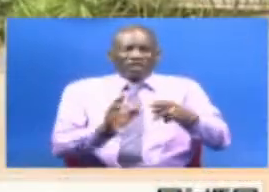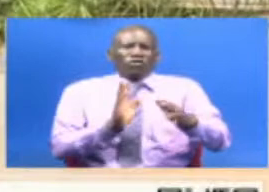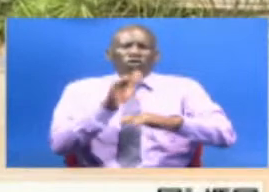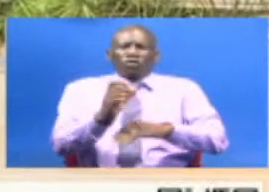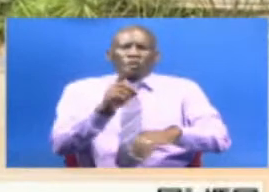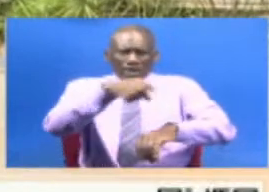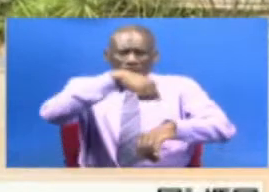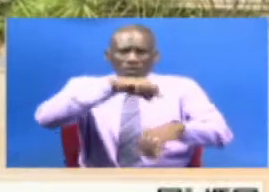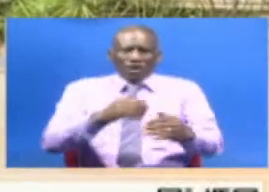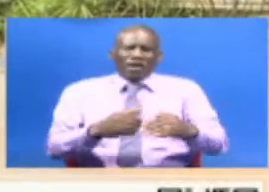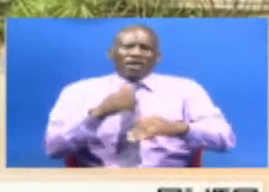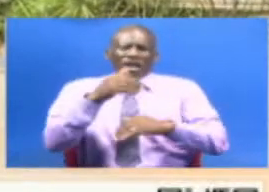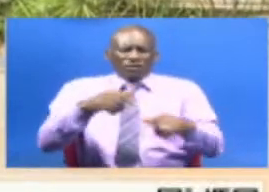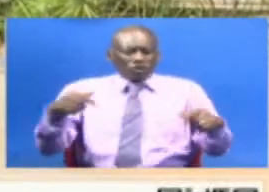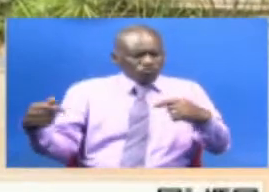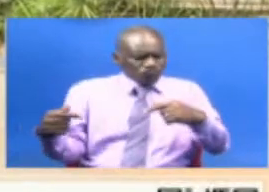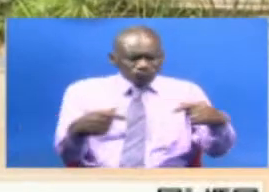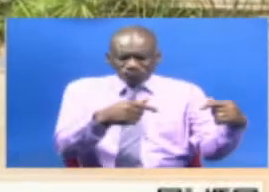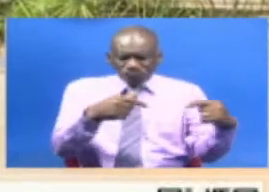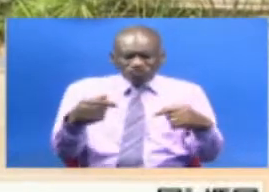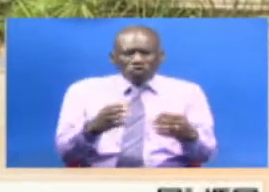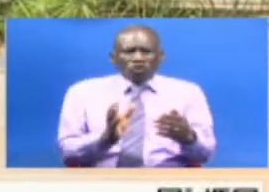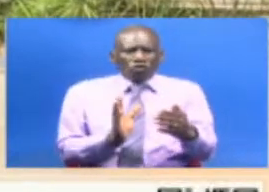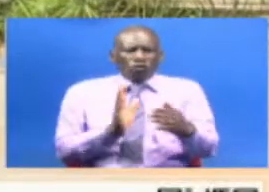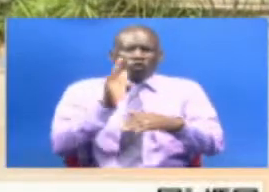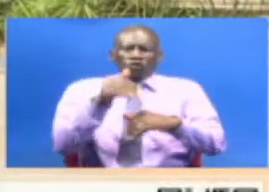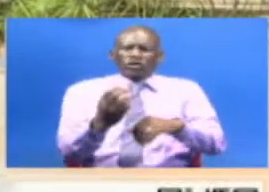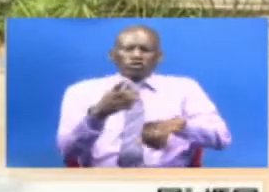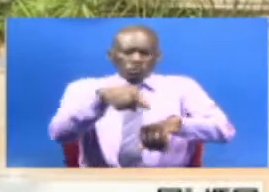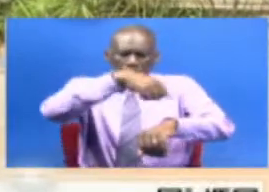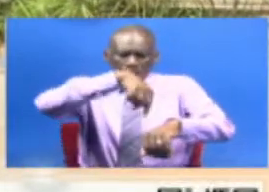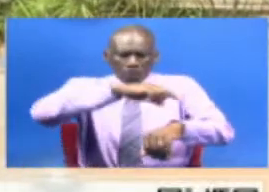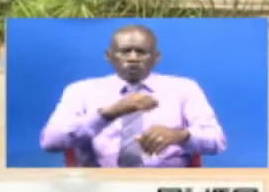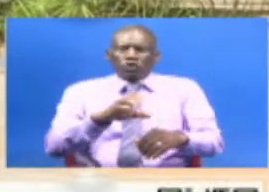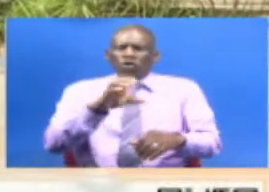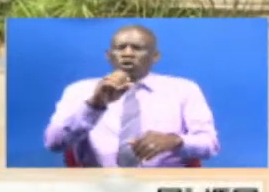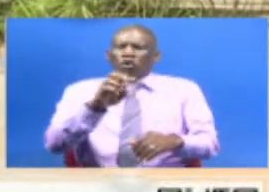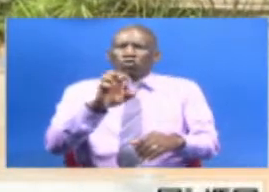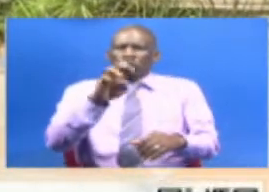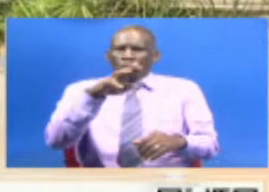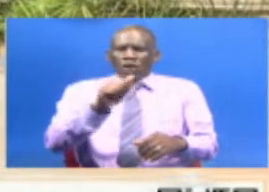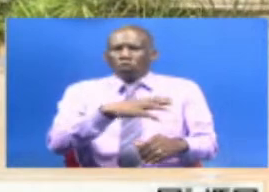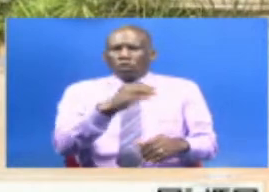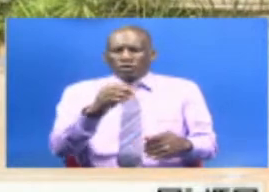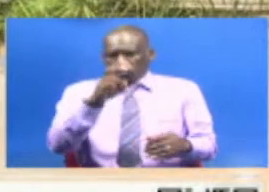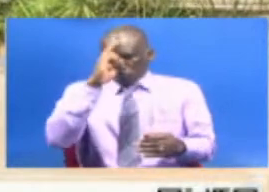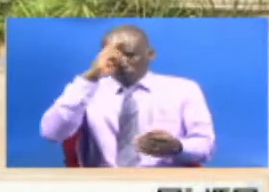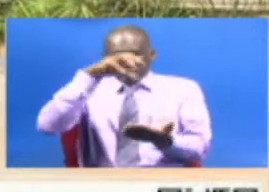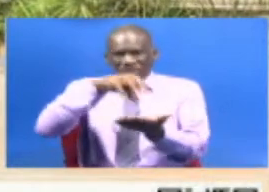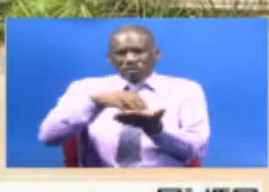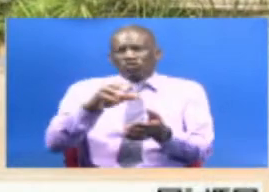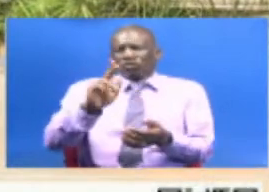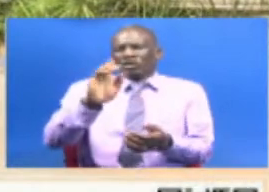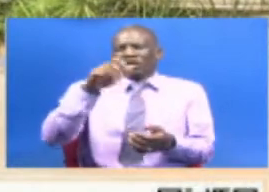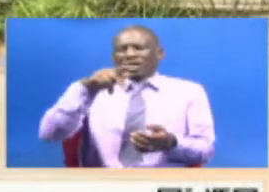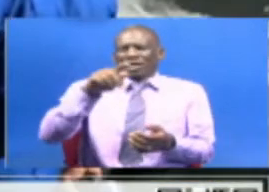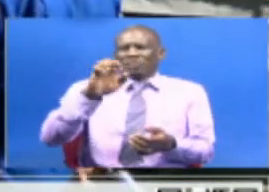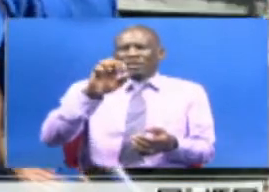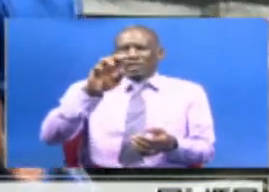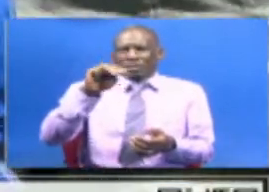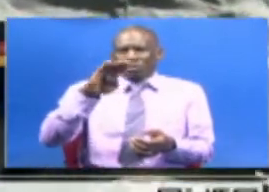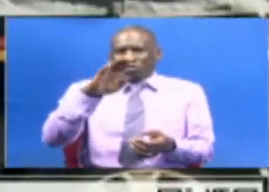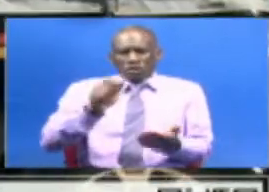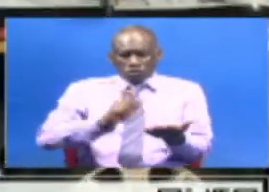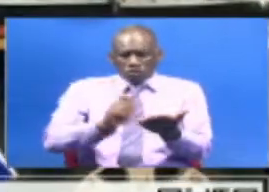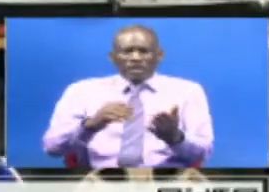moja. Baada ya vuta ni kuvute ya zaidi ya saa mbili, Oruma alifikishwa katika kituo hiki cha Atemwa kuandikisha ripoti.